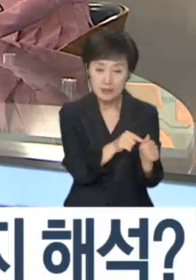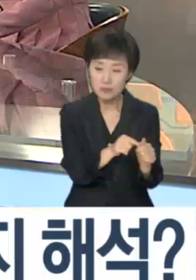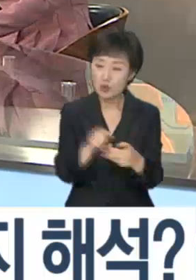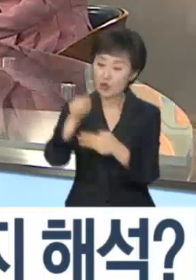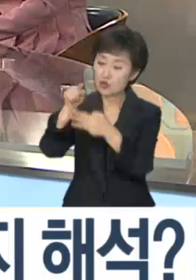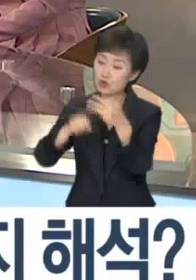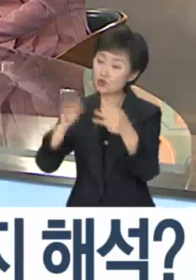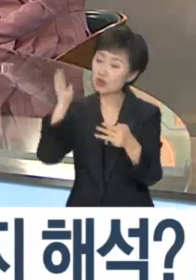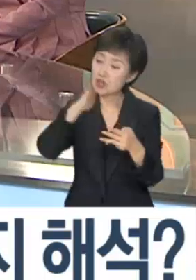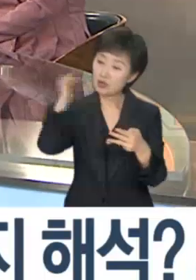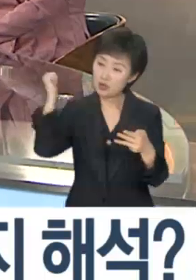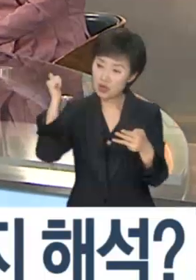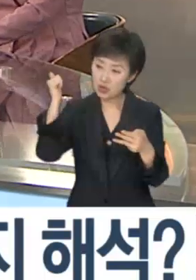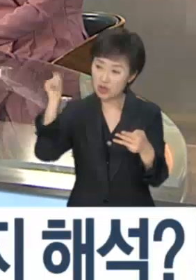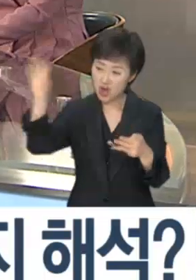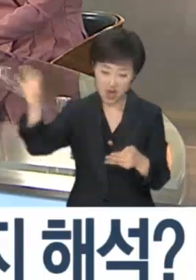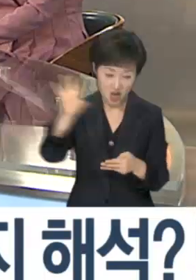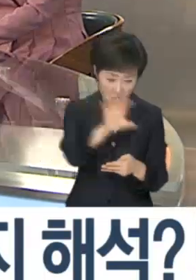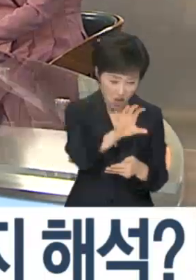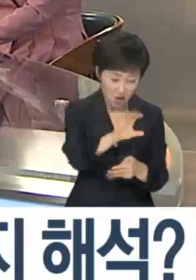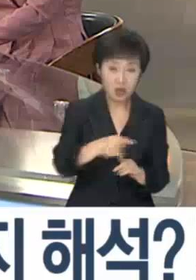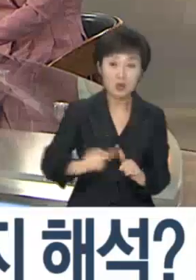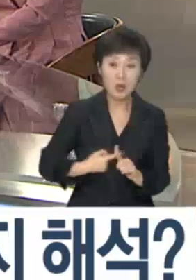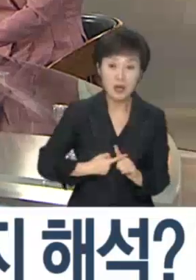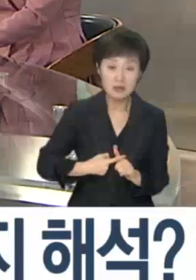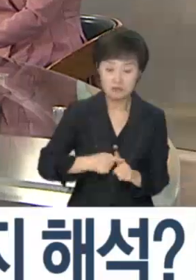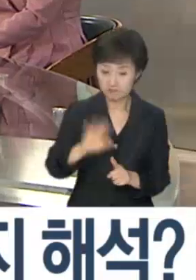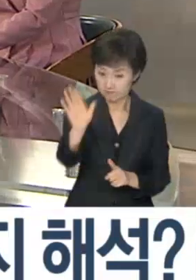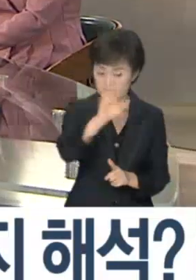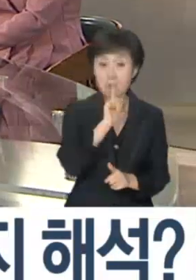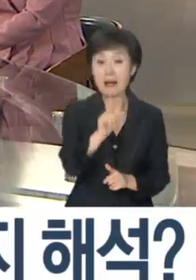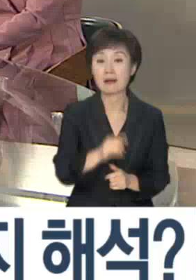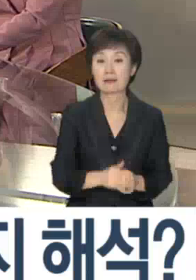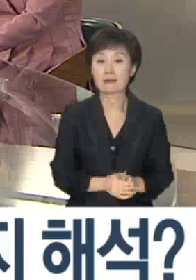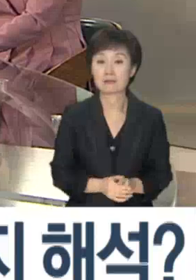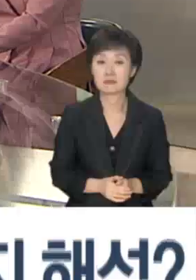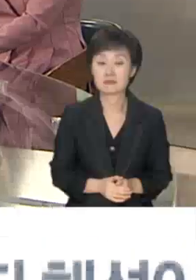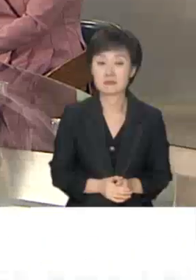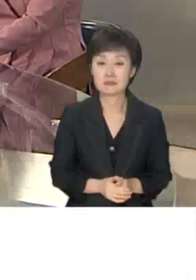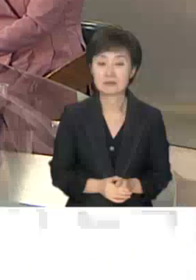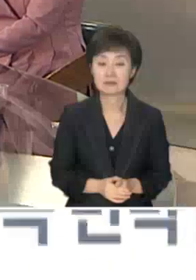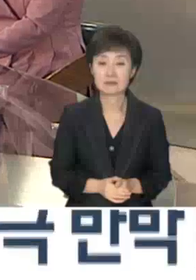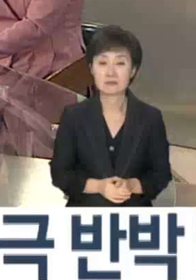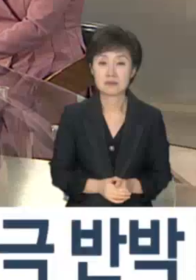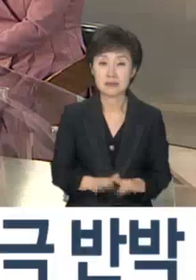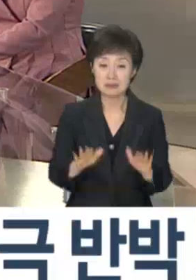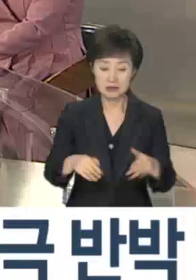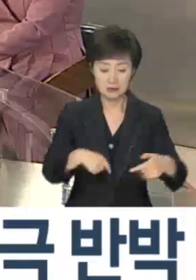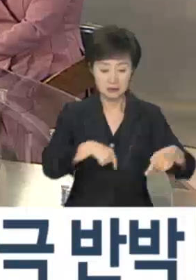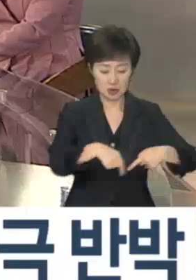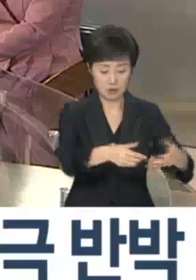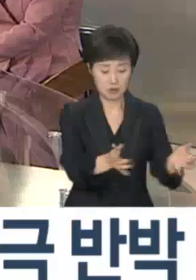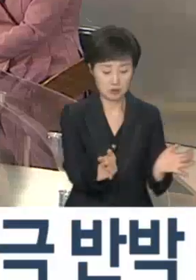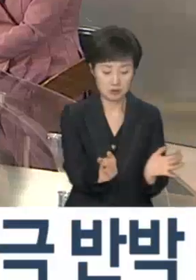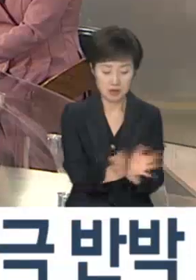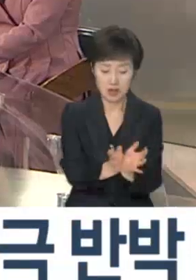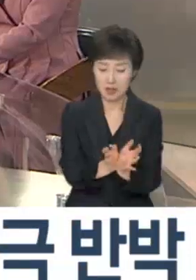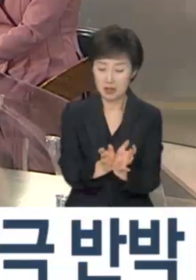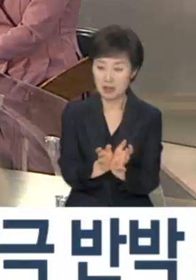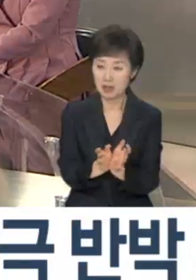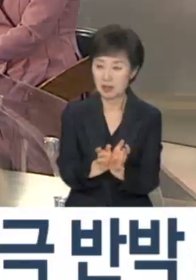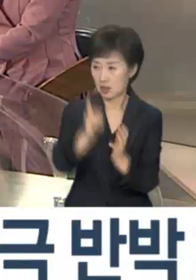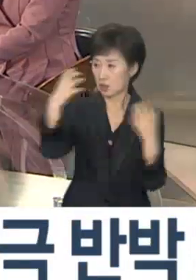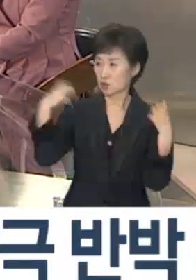하면서 누구를 맹종한 적이 없다라는 입장이 있지 않았습니까? 네. 당정 관계에 대한 어떤 이야기가 국민의힘 내부에서